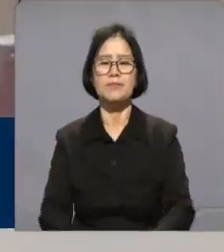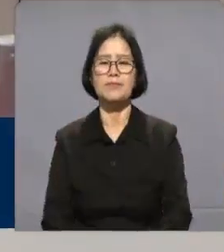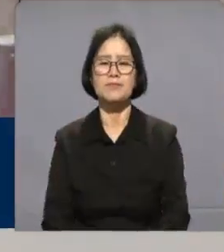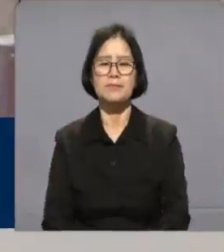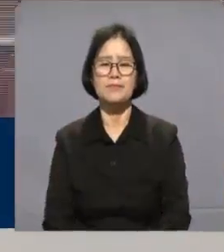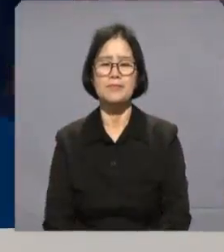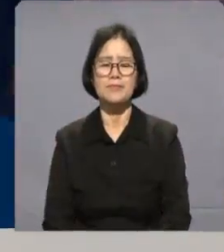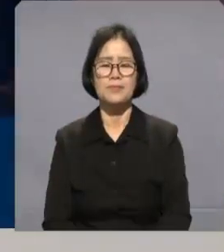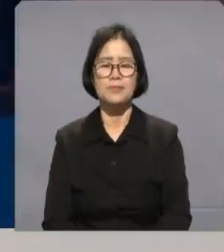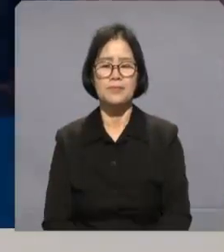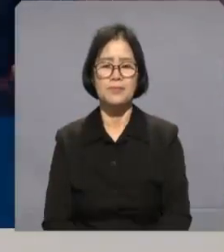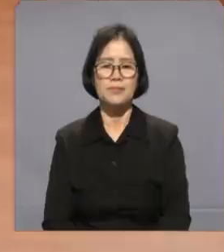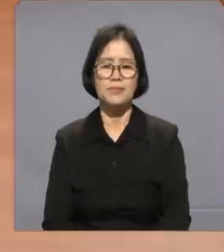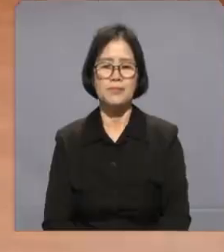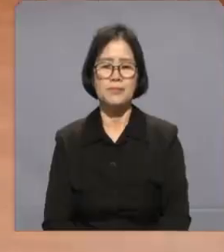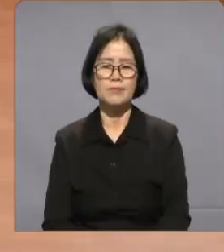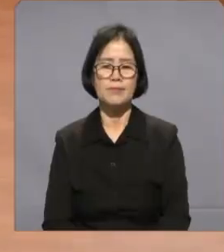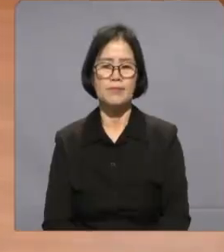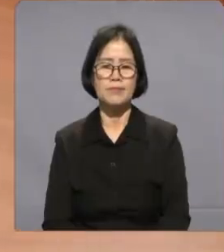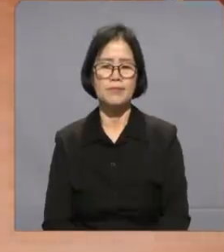기자입니다.